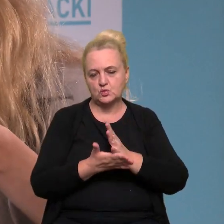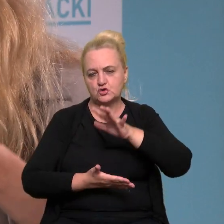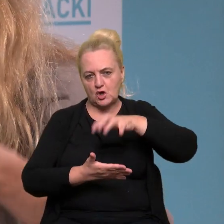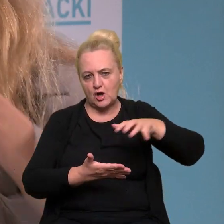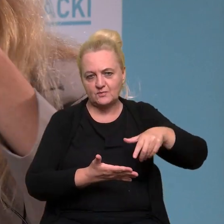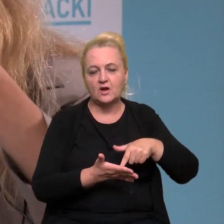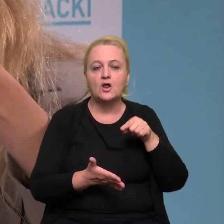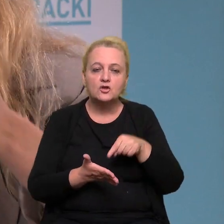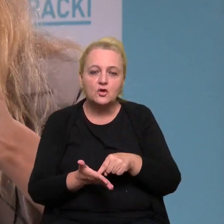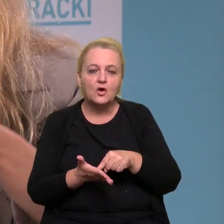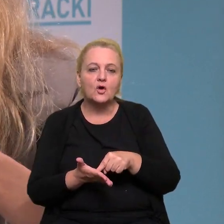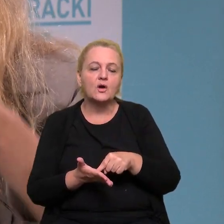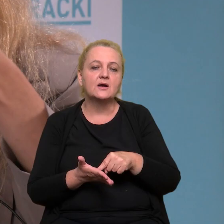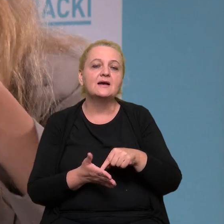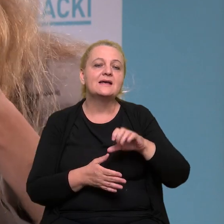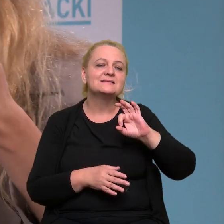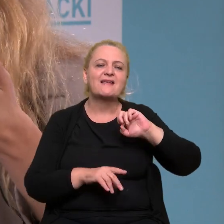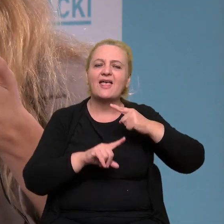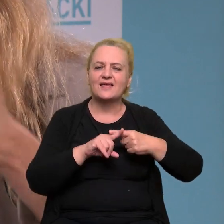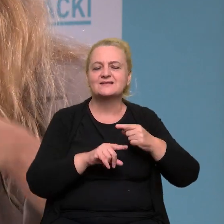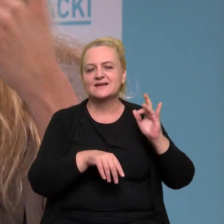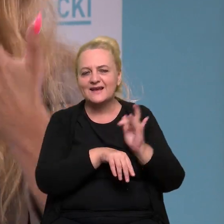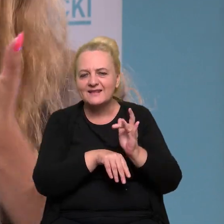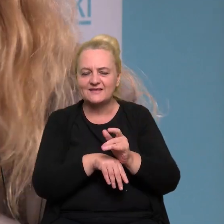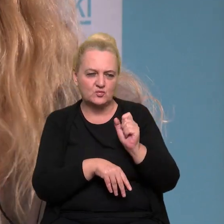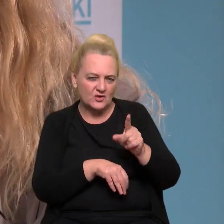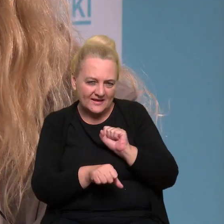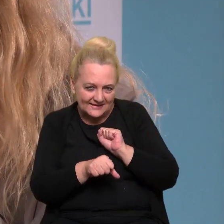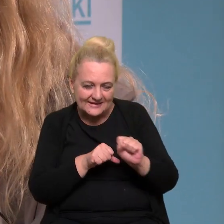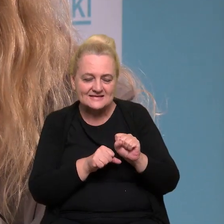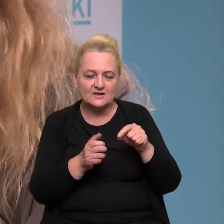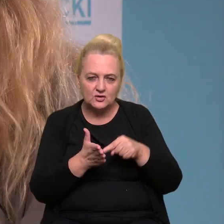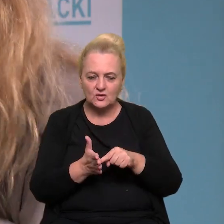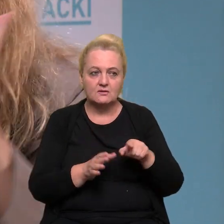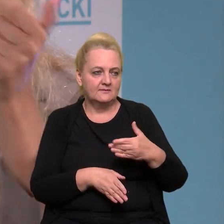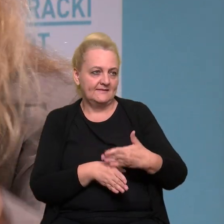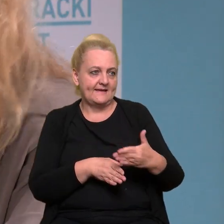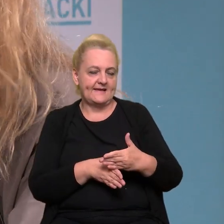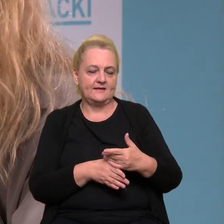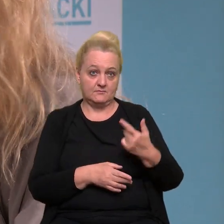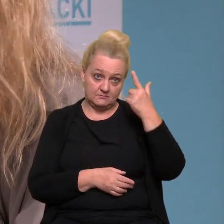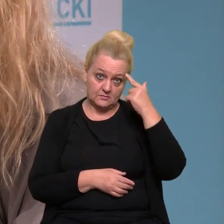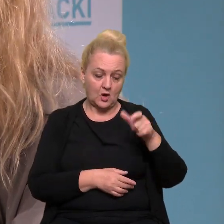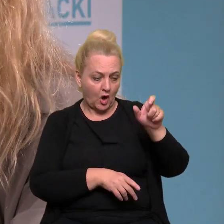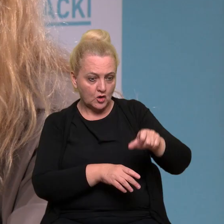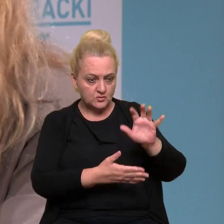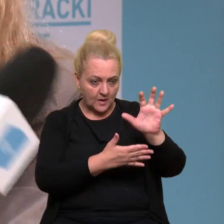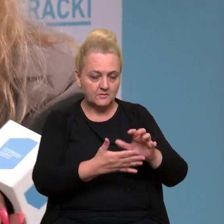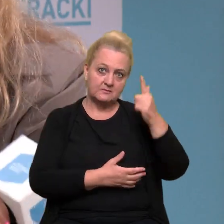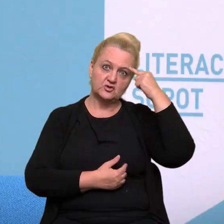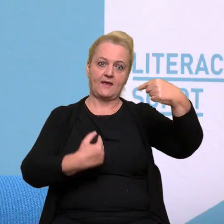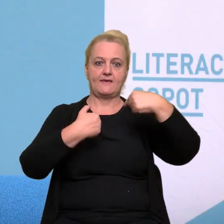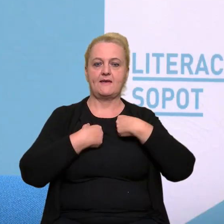opisałam, że taka krytyka seksistyczna istnieje i ta recepcja, wciąż jestem mylona ze swoją postacią, to mnie